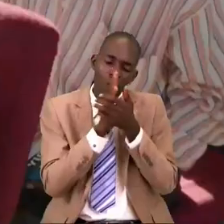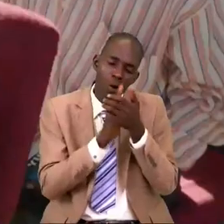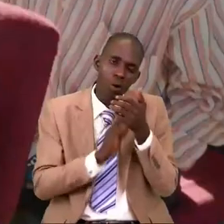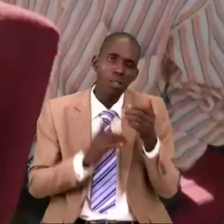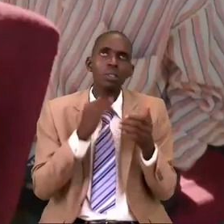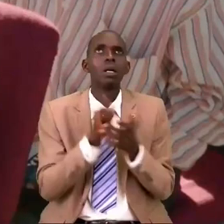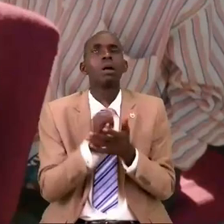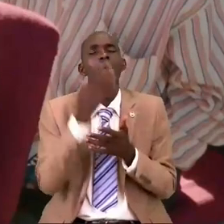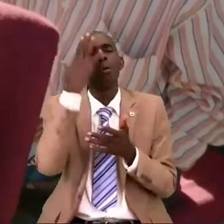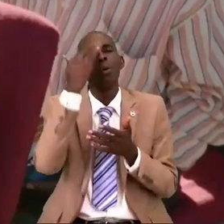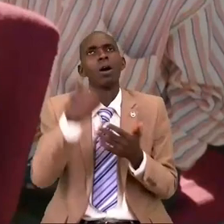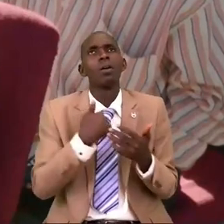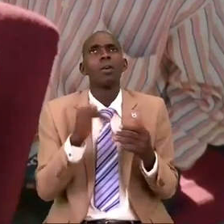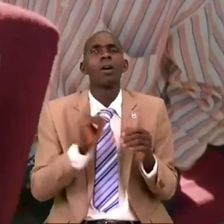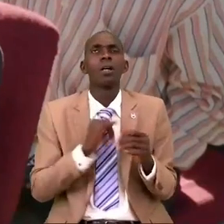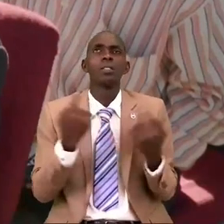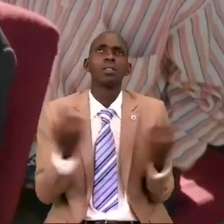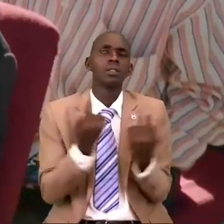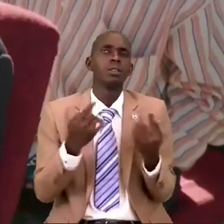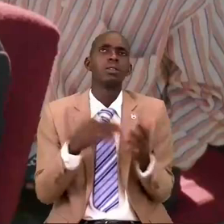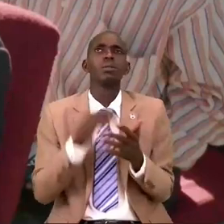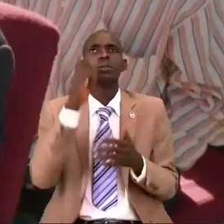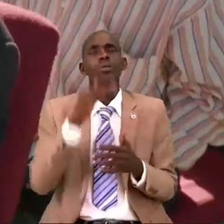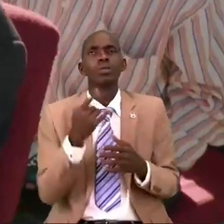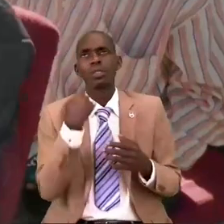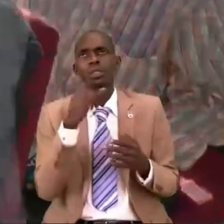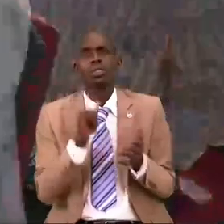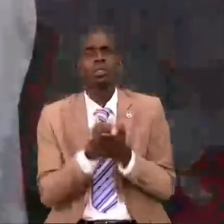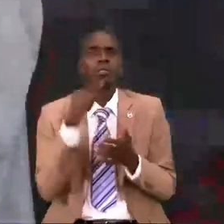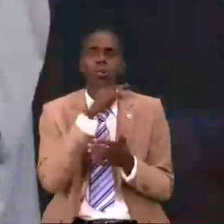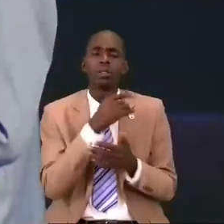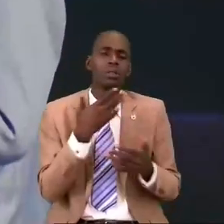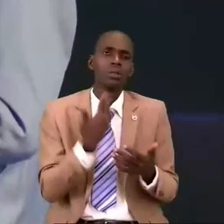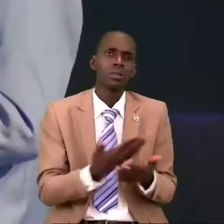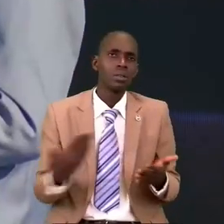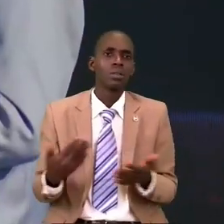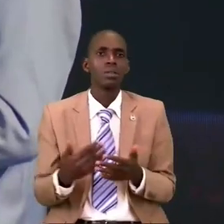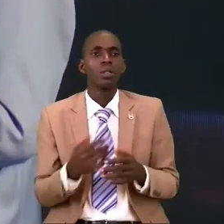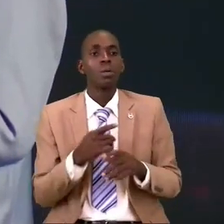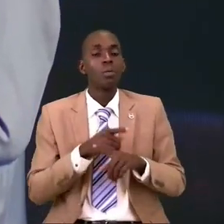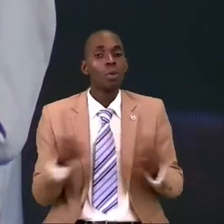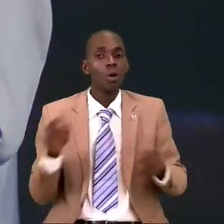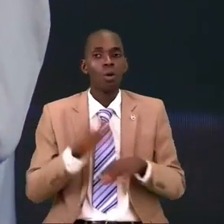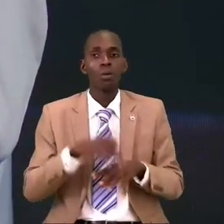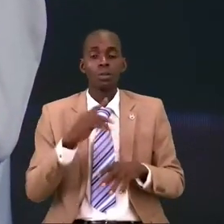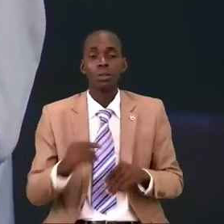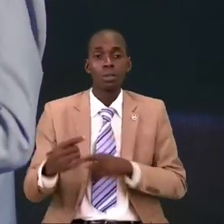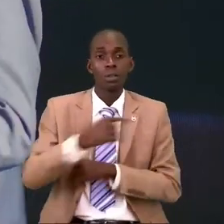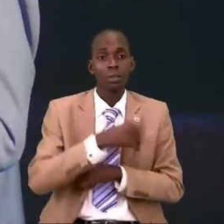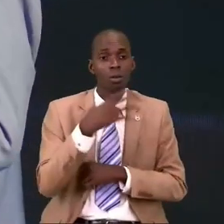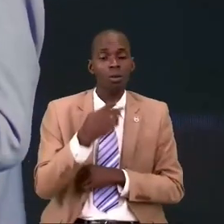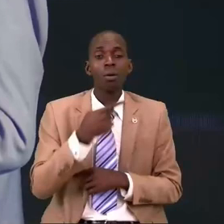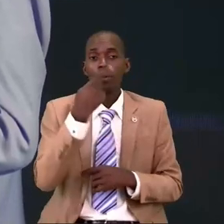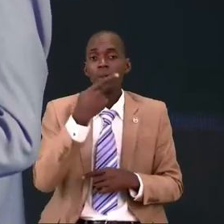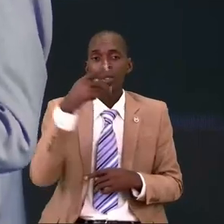Mais, le jour de la Pentecôte, quand ils étaient tous assemblés en un lieu, et il y a